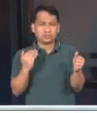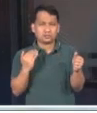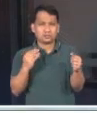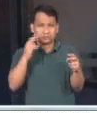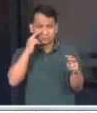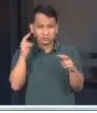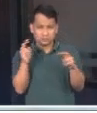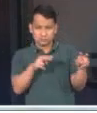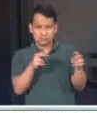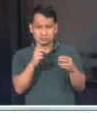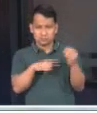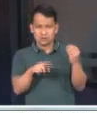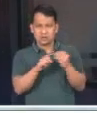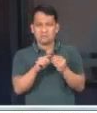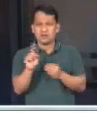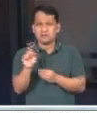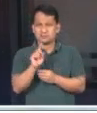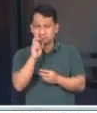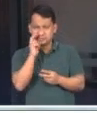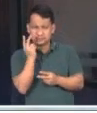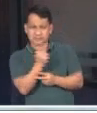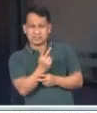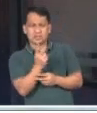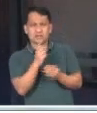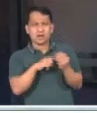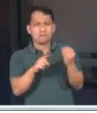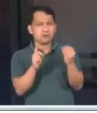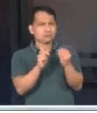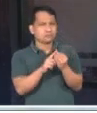look into the